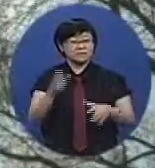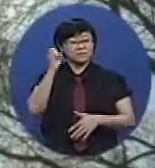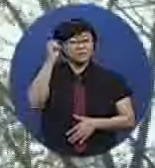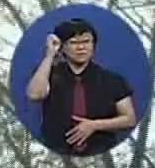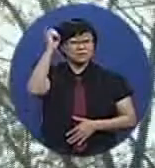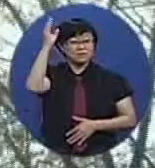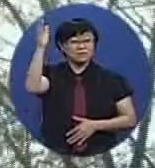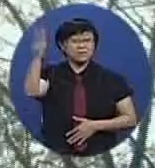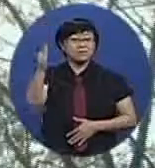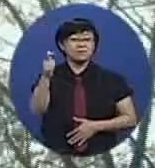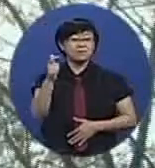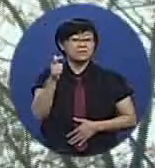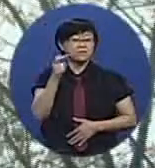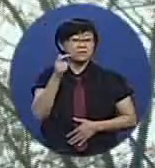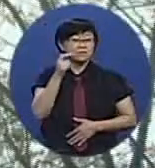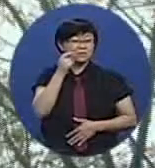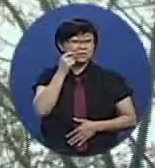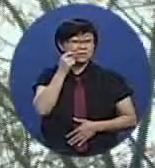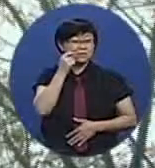아직도 이